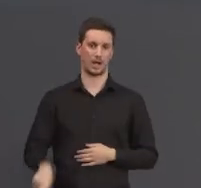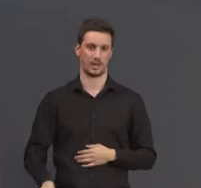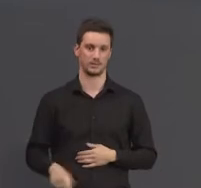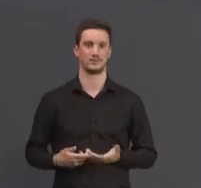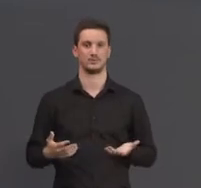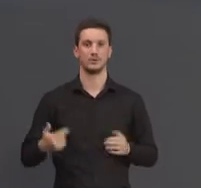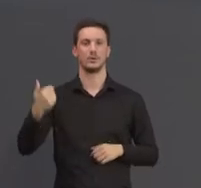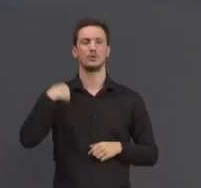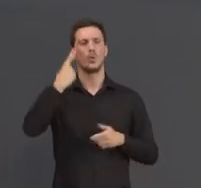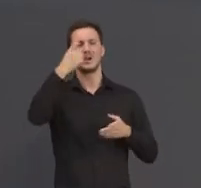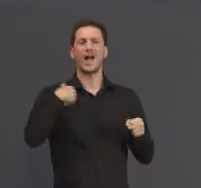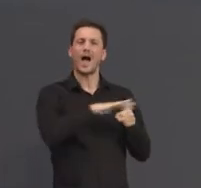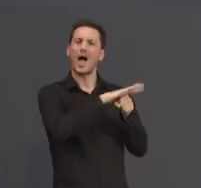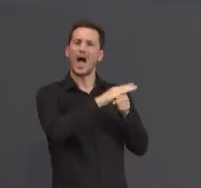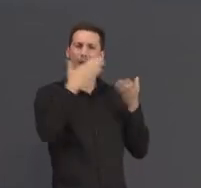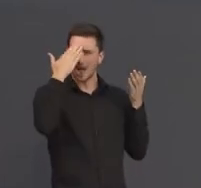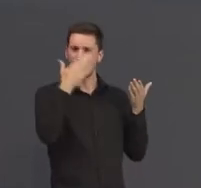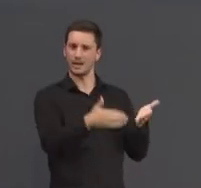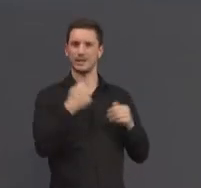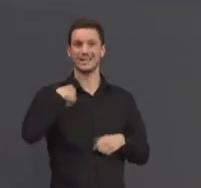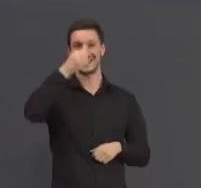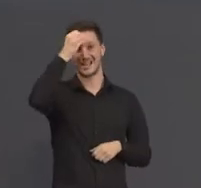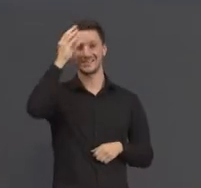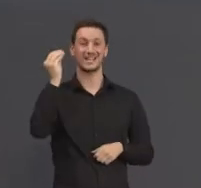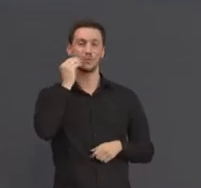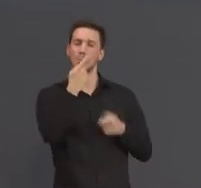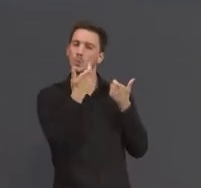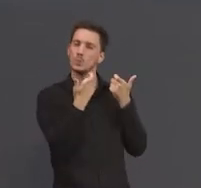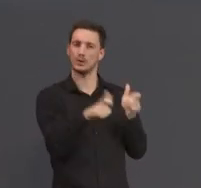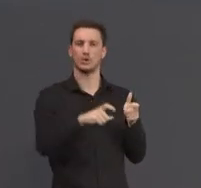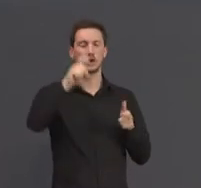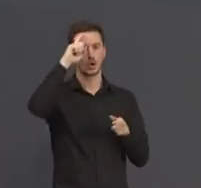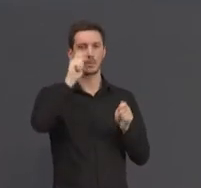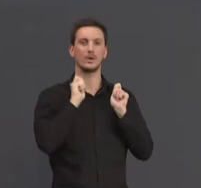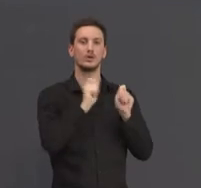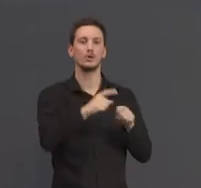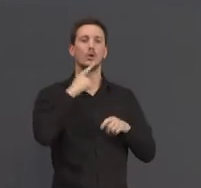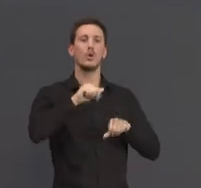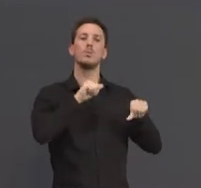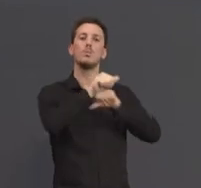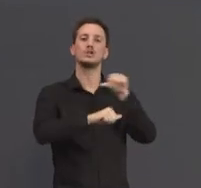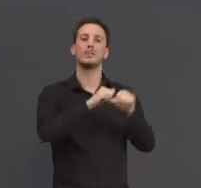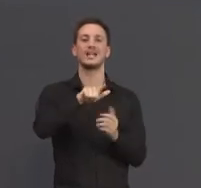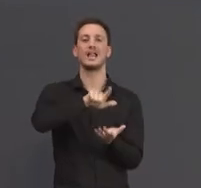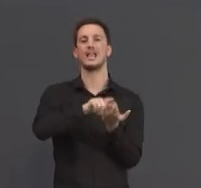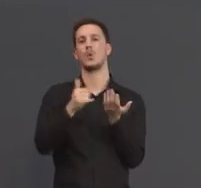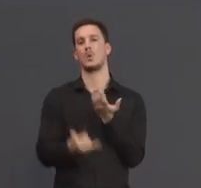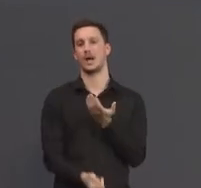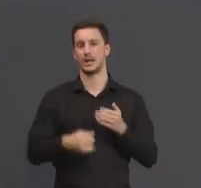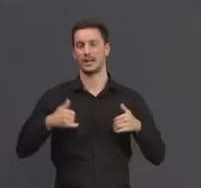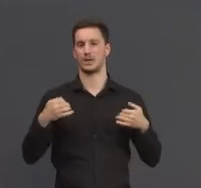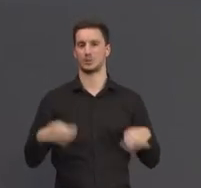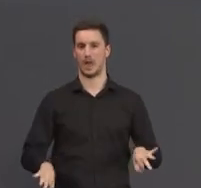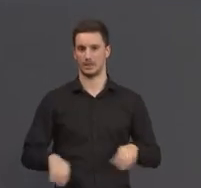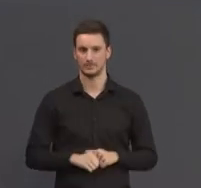Jo em dedico a una àrea en concret dins de la intel·ligència artificial anomenada processament del llenguatge natural.